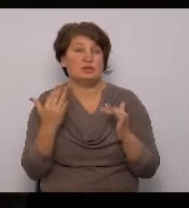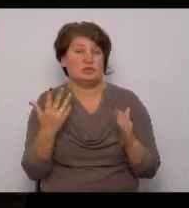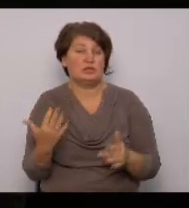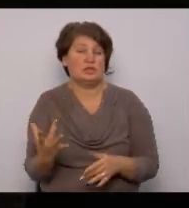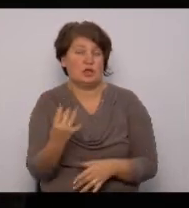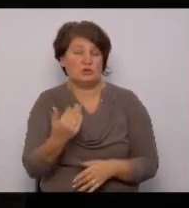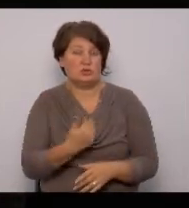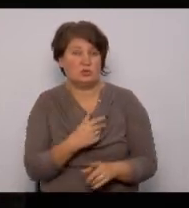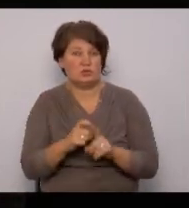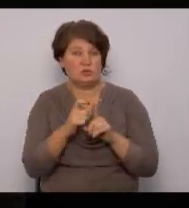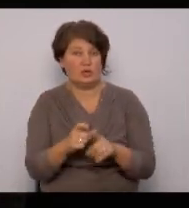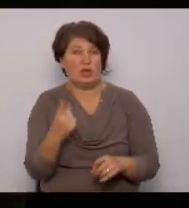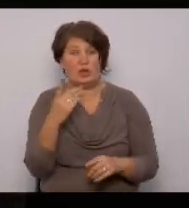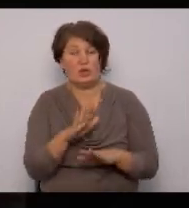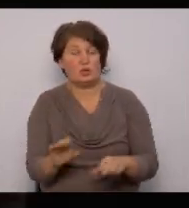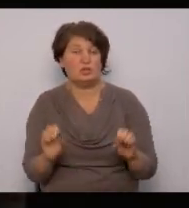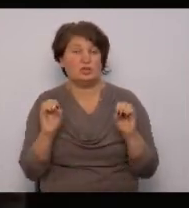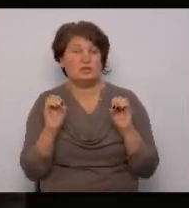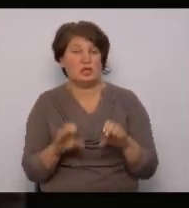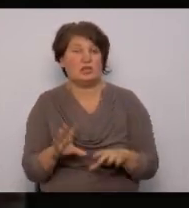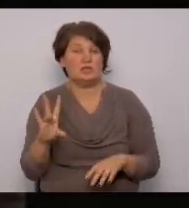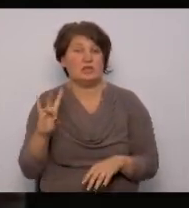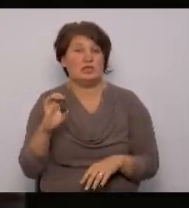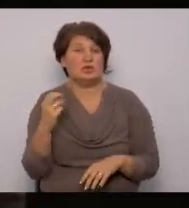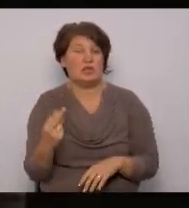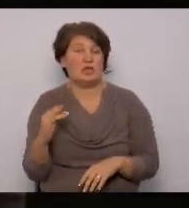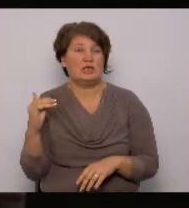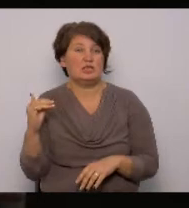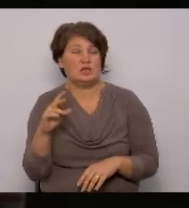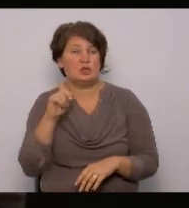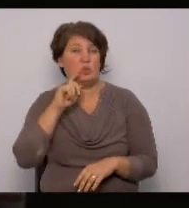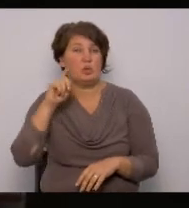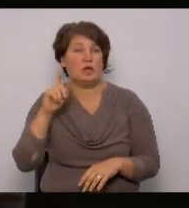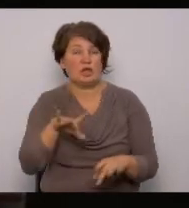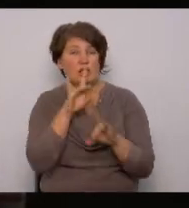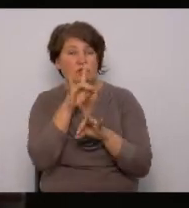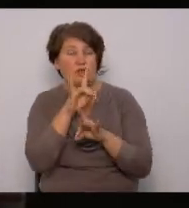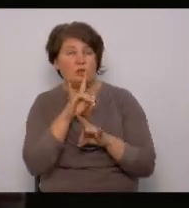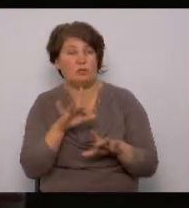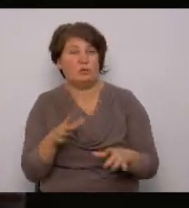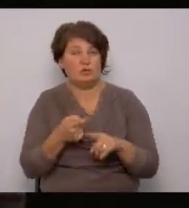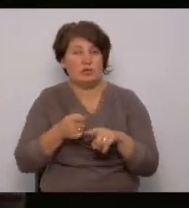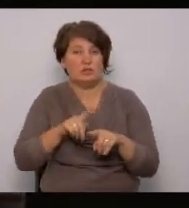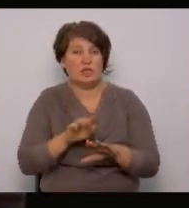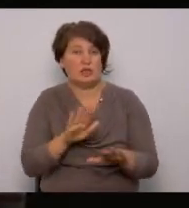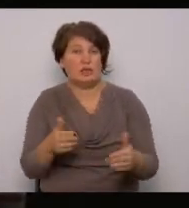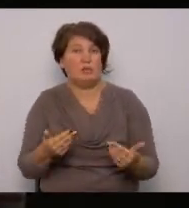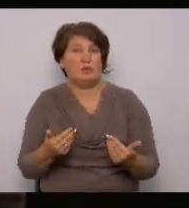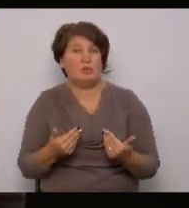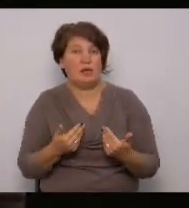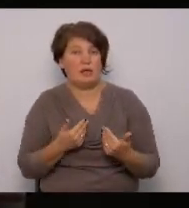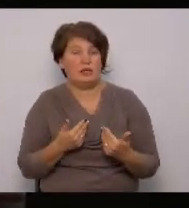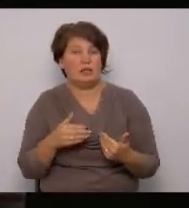запевнити. Жодної здачі національних інтересів України не буде. Це не про мене і